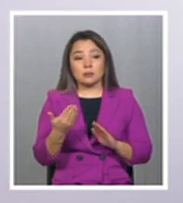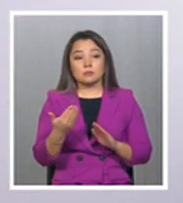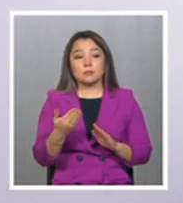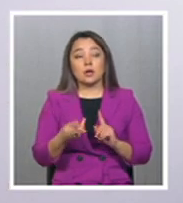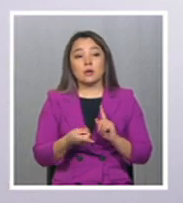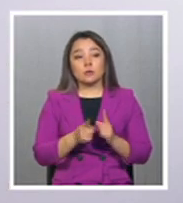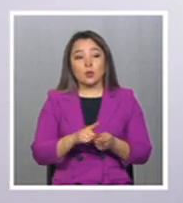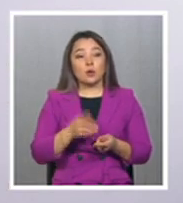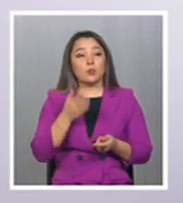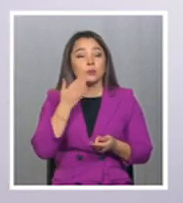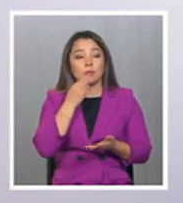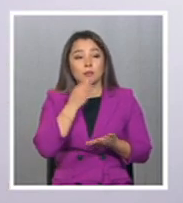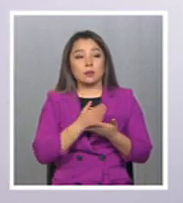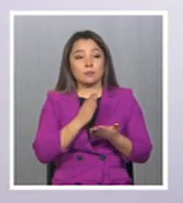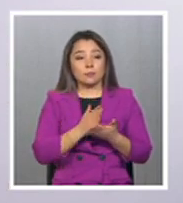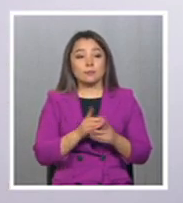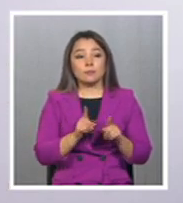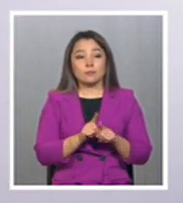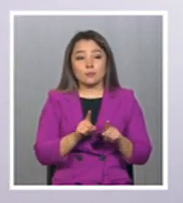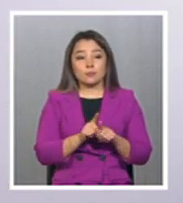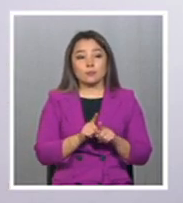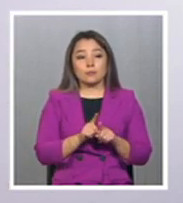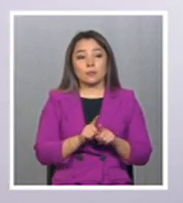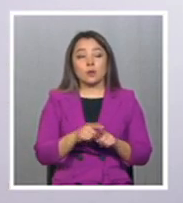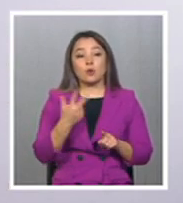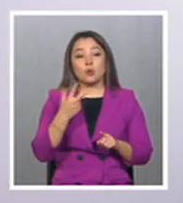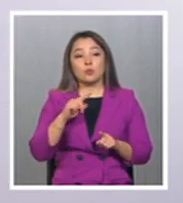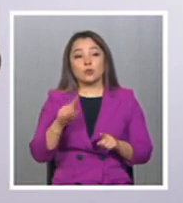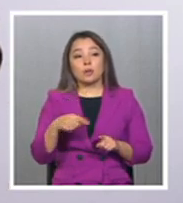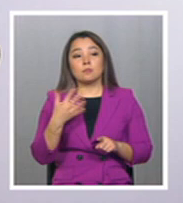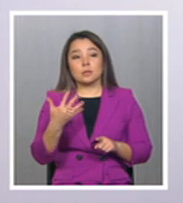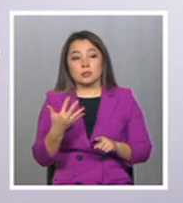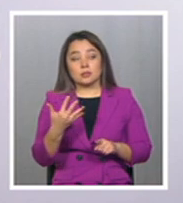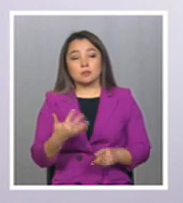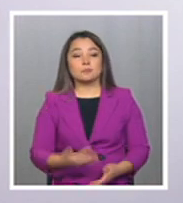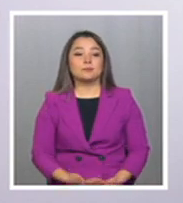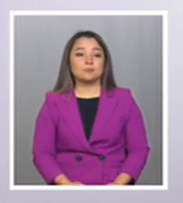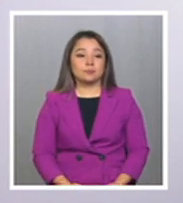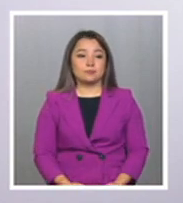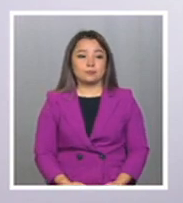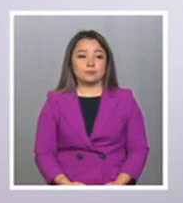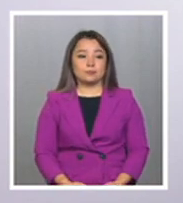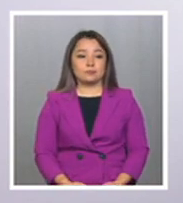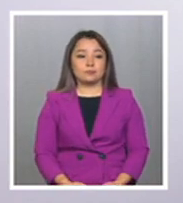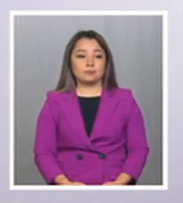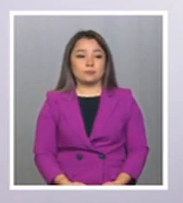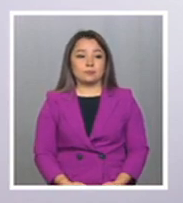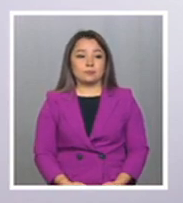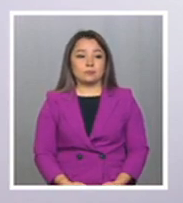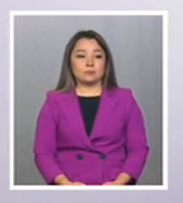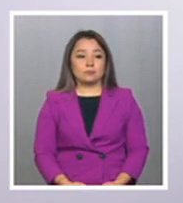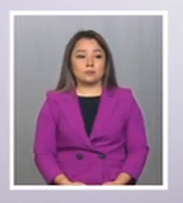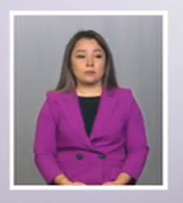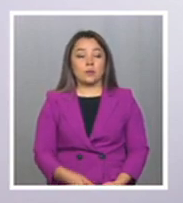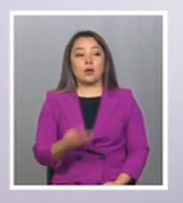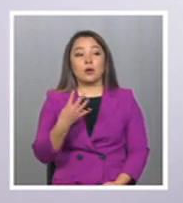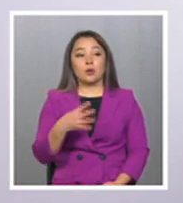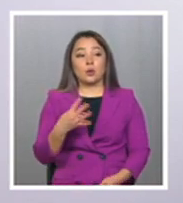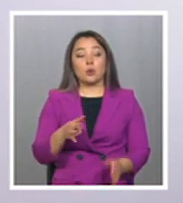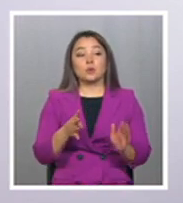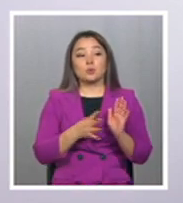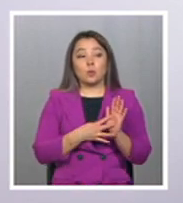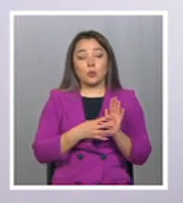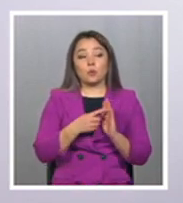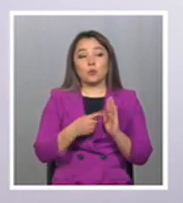айналдыру тіпті оңай. Жазып қояйық. 3.5. Жақсы болар, демек 49 бен